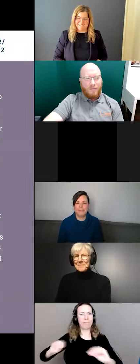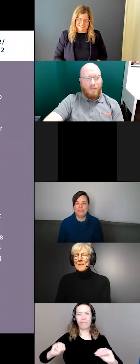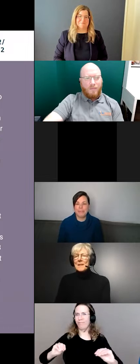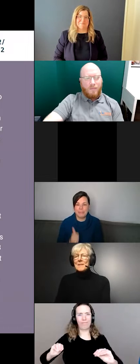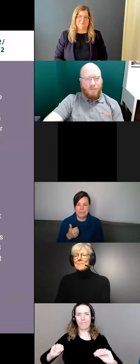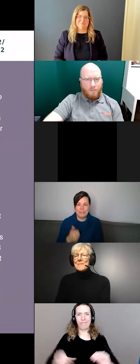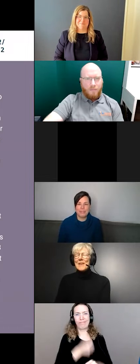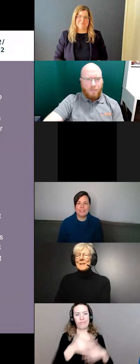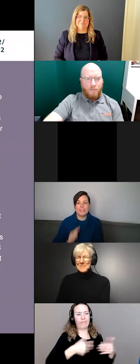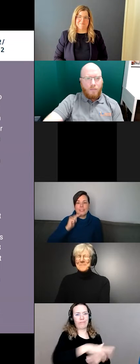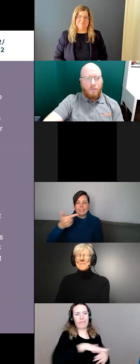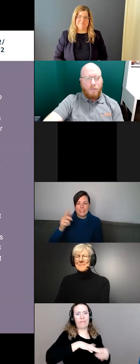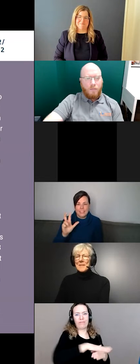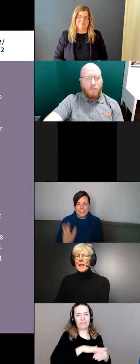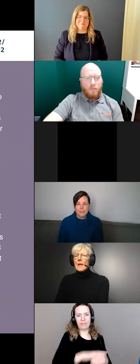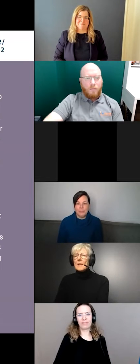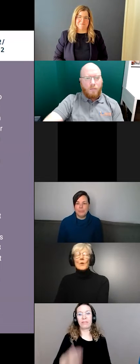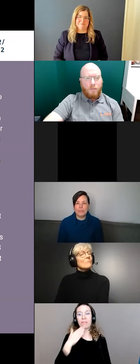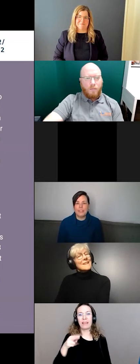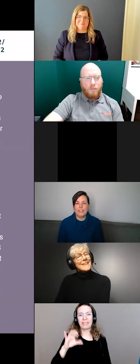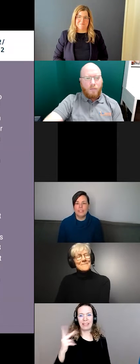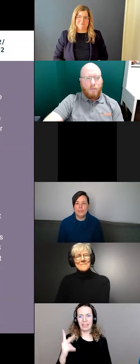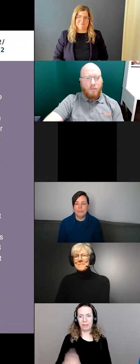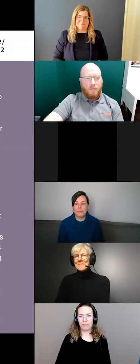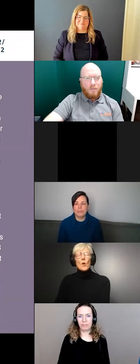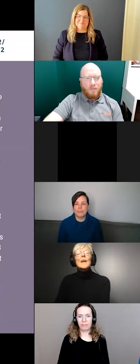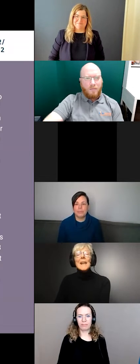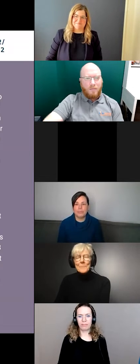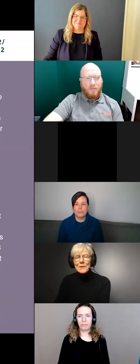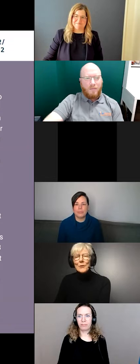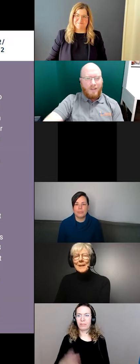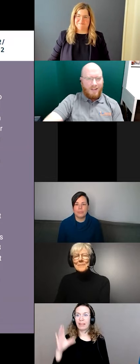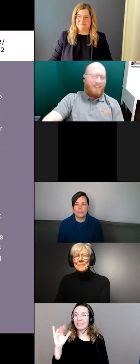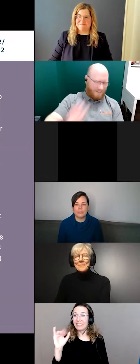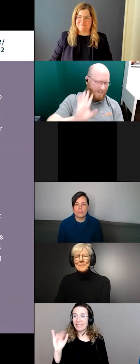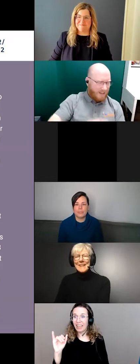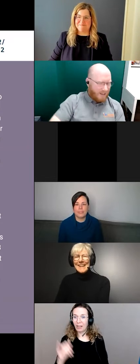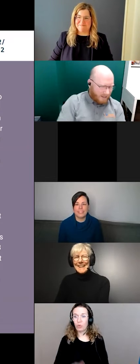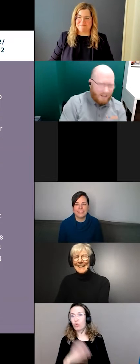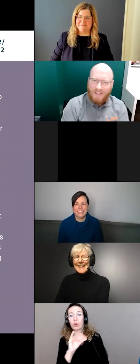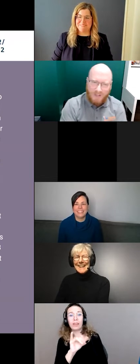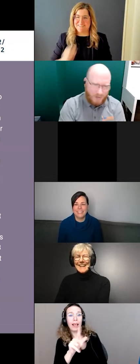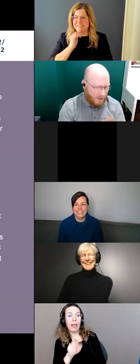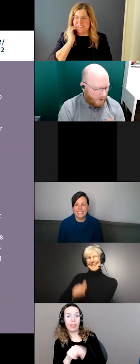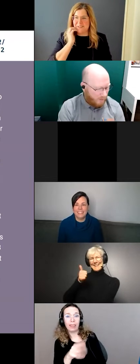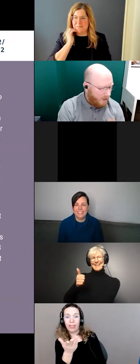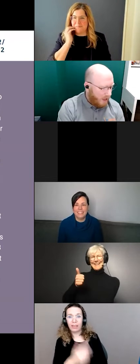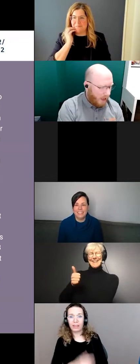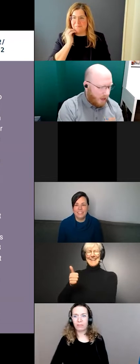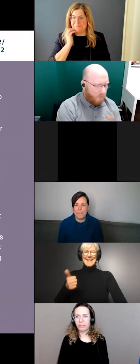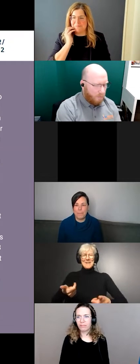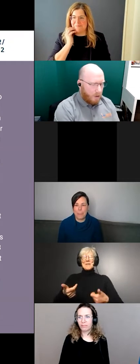ils ne placent pas leurs enfants dans ces écoles. Merci, Nick. Donc, Cynthia